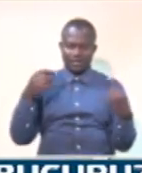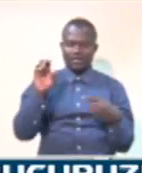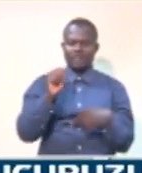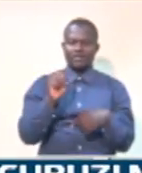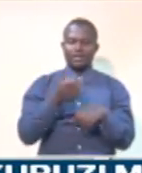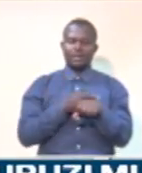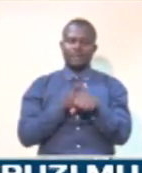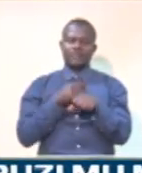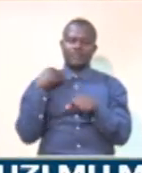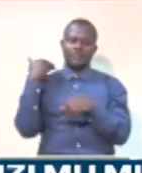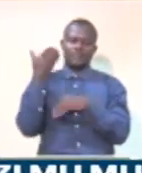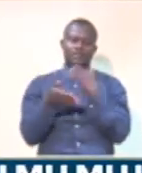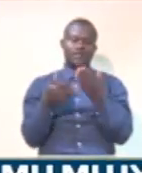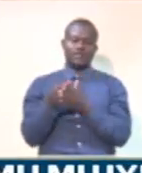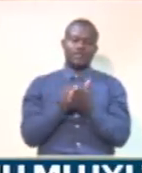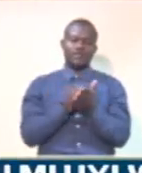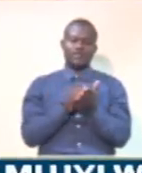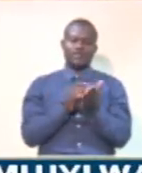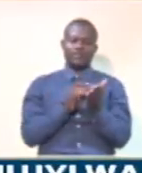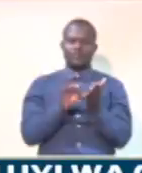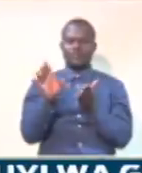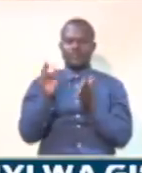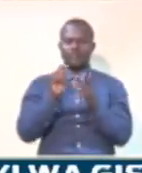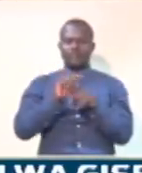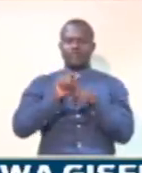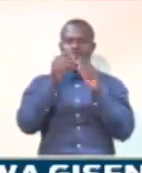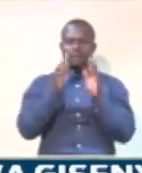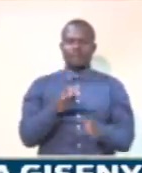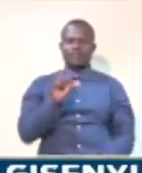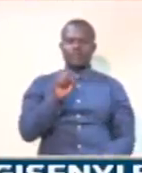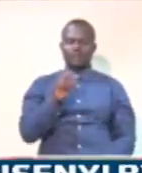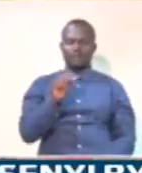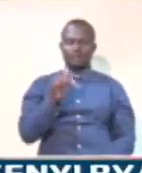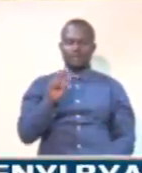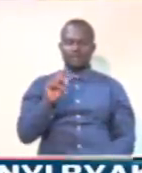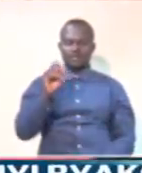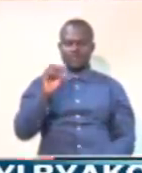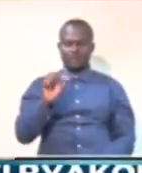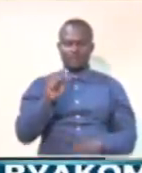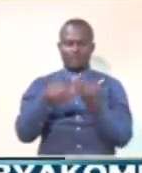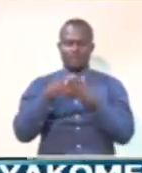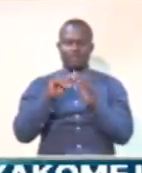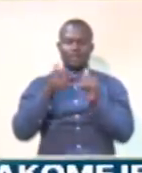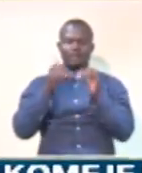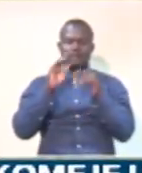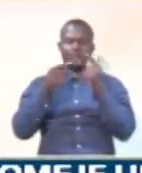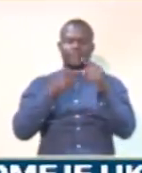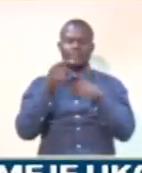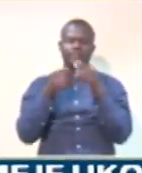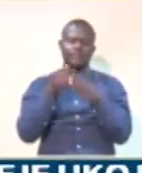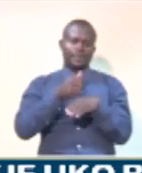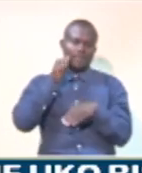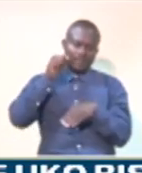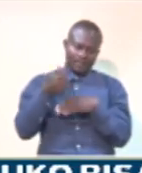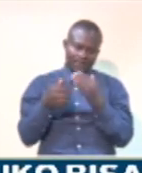Musanze ihita inirukana umutoza wayo Seninga Innocent imikino izakomeza ku munsi